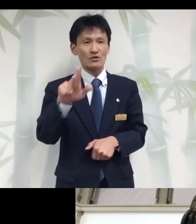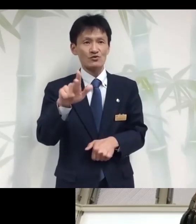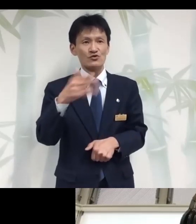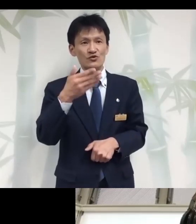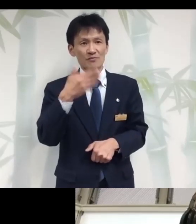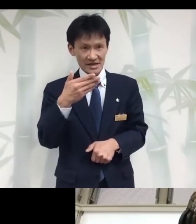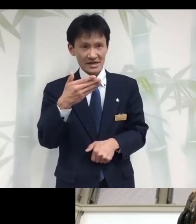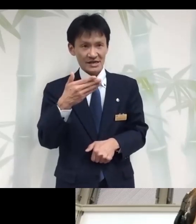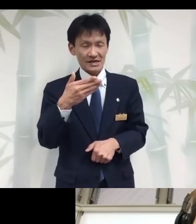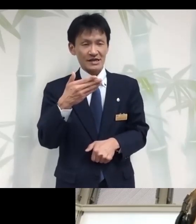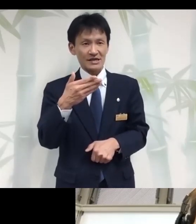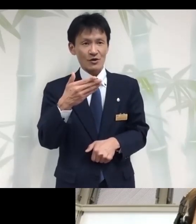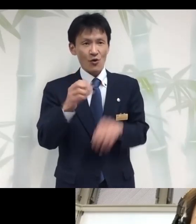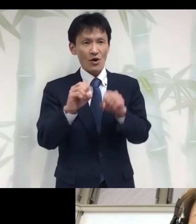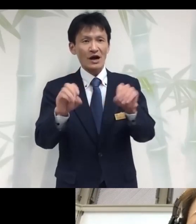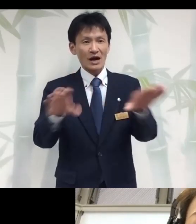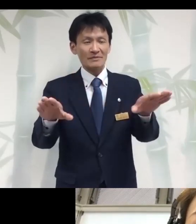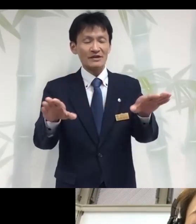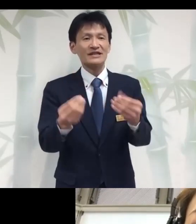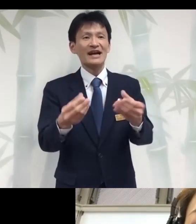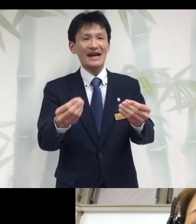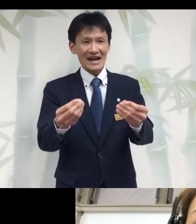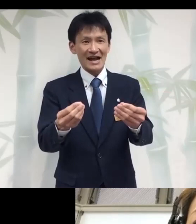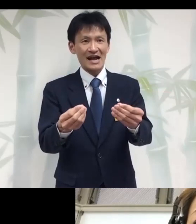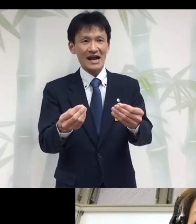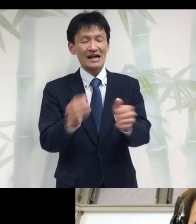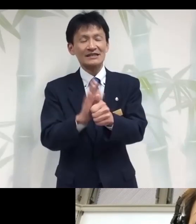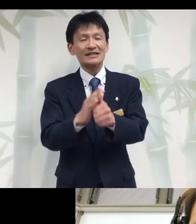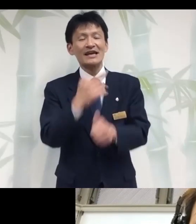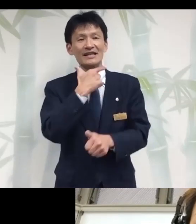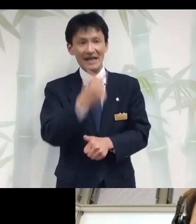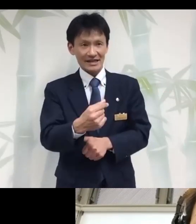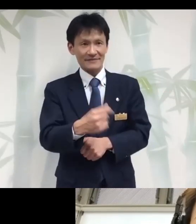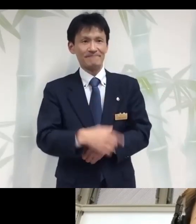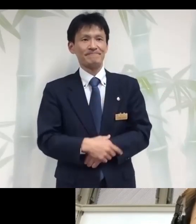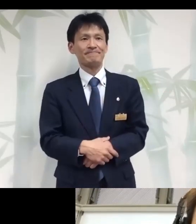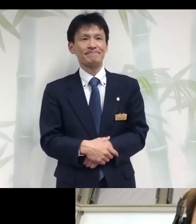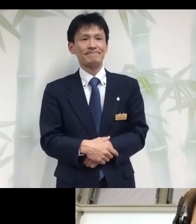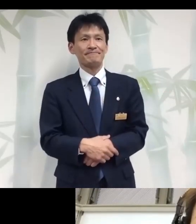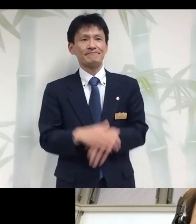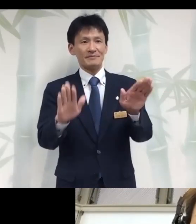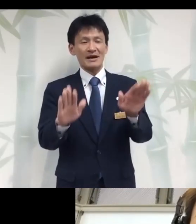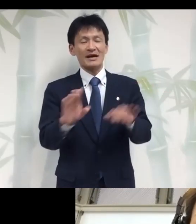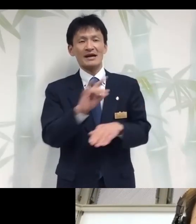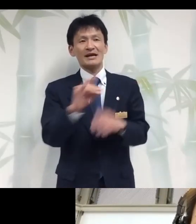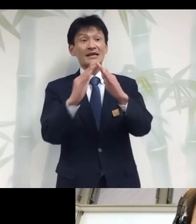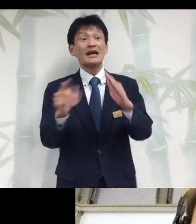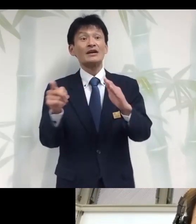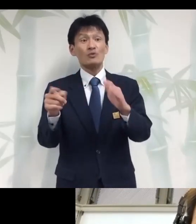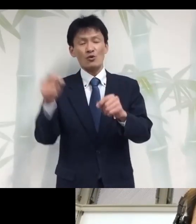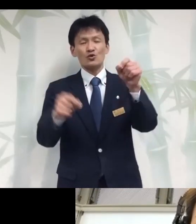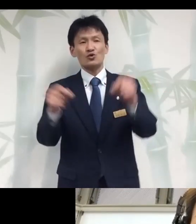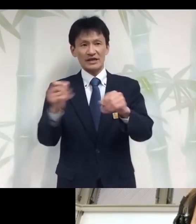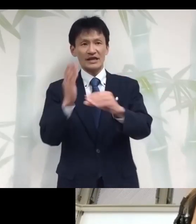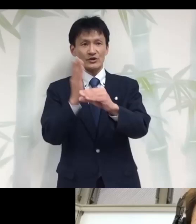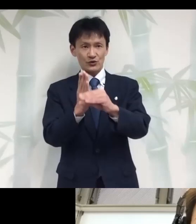ら、少しでもこう支えていけたらなというふうに思ってますんで、今ちょうど議会とも、調整をさせていただいている